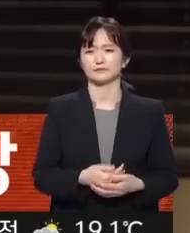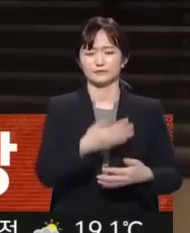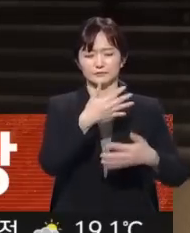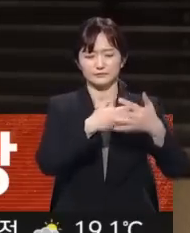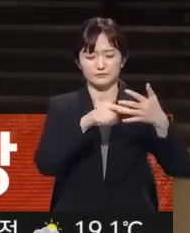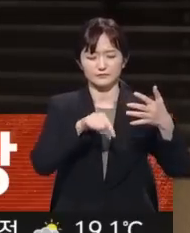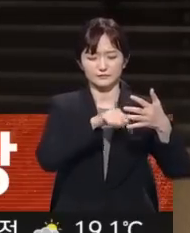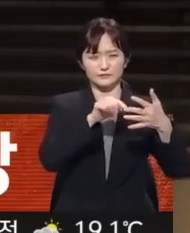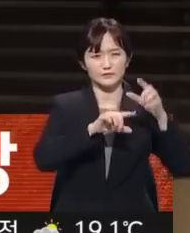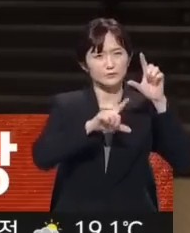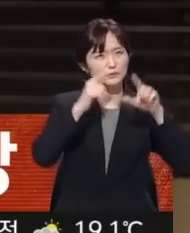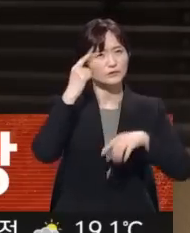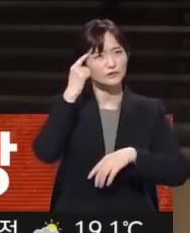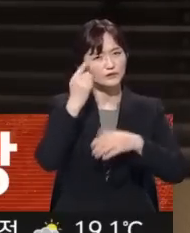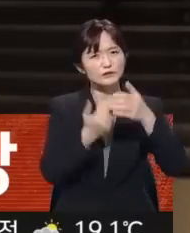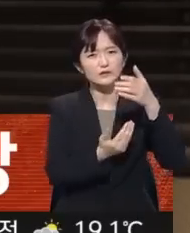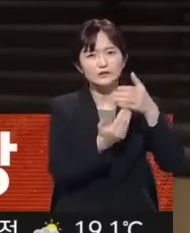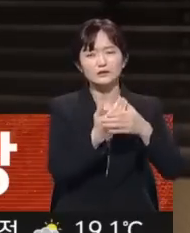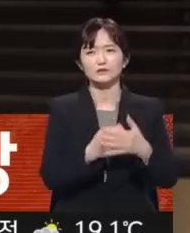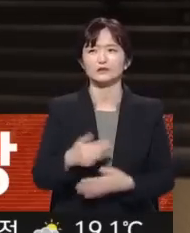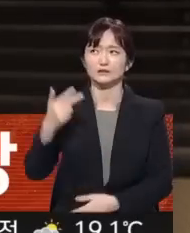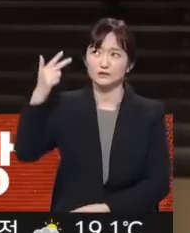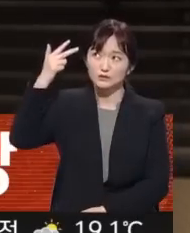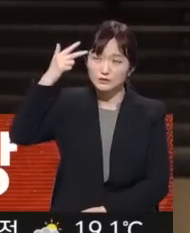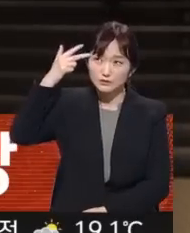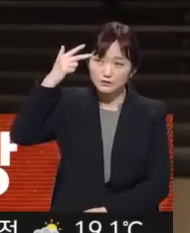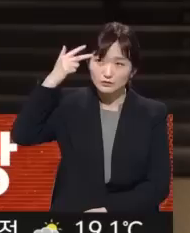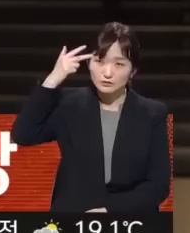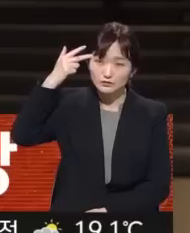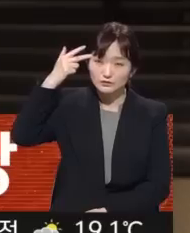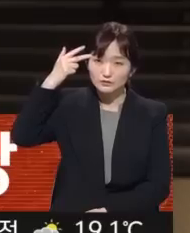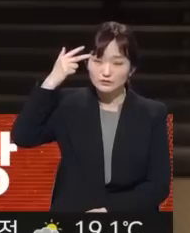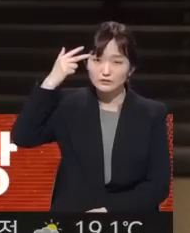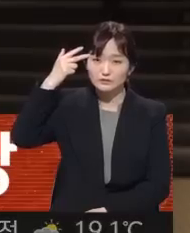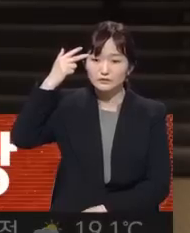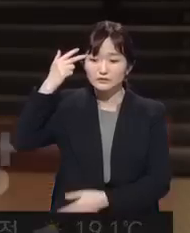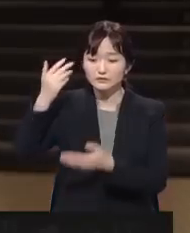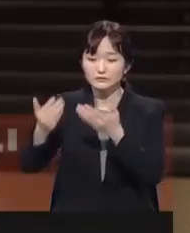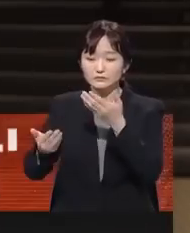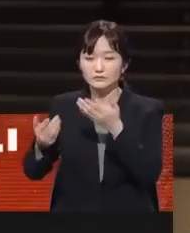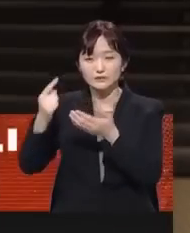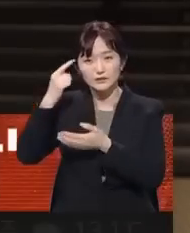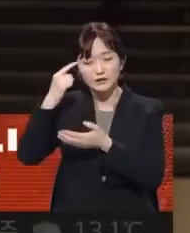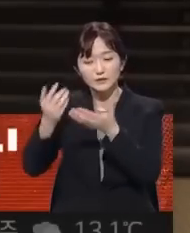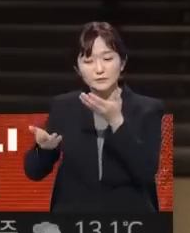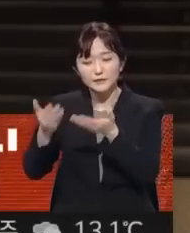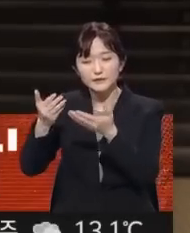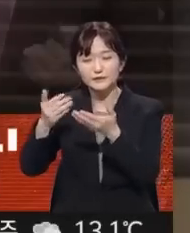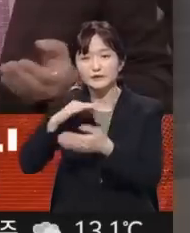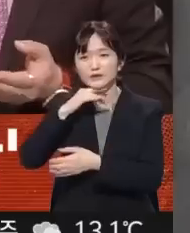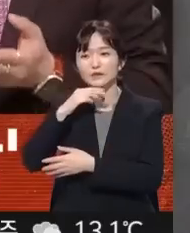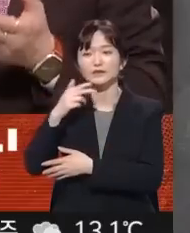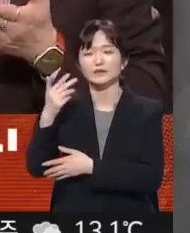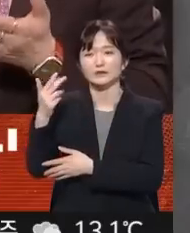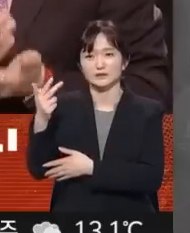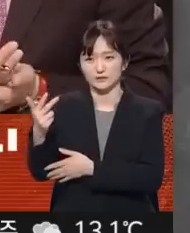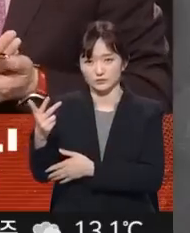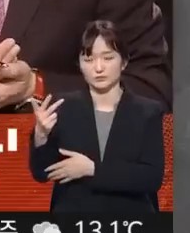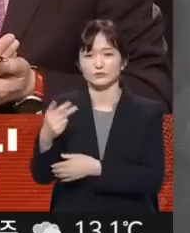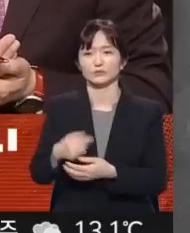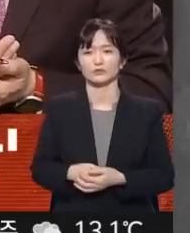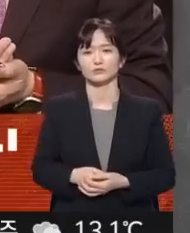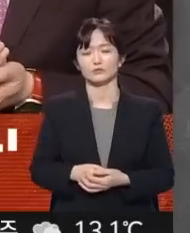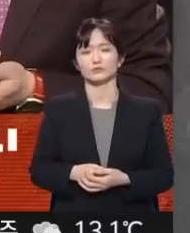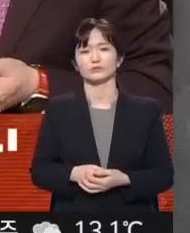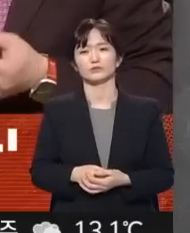떠올릴 수가 없는게 생각해 보세요이 정신연령이 7살 정도밖에 되지 않는 장애가 있는데 그리고 같은 말에서 그 사실을